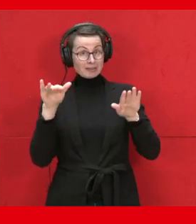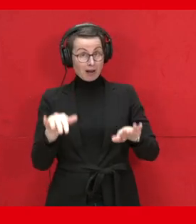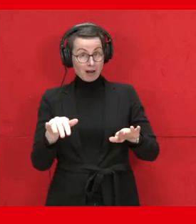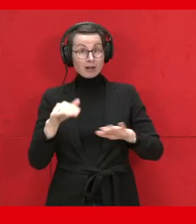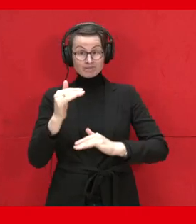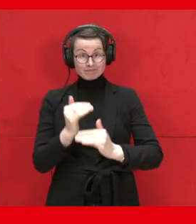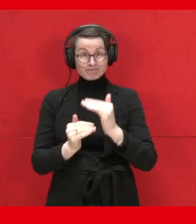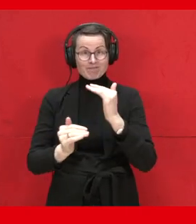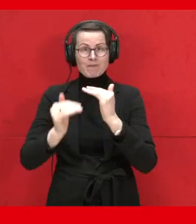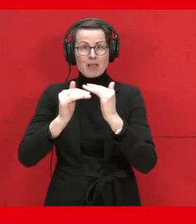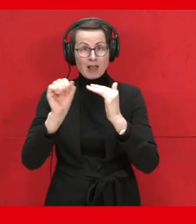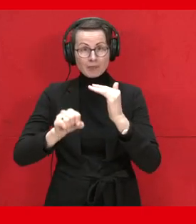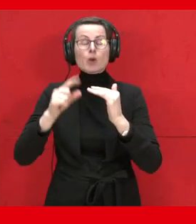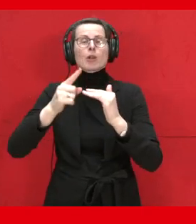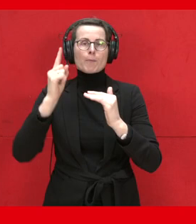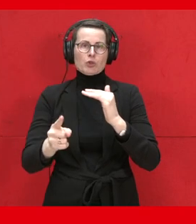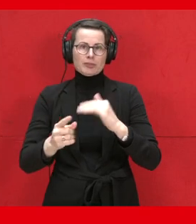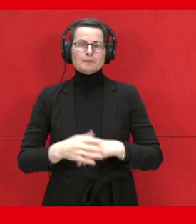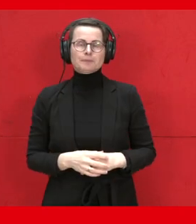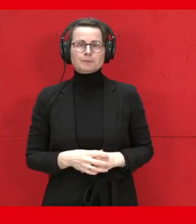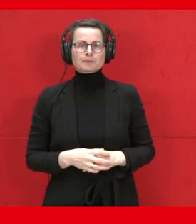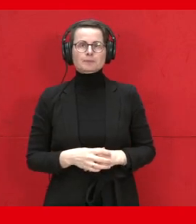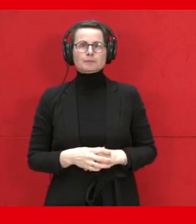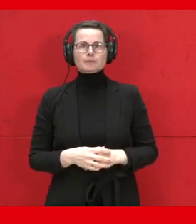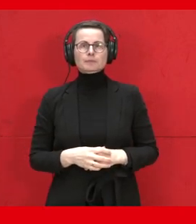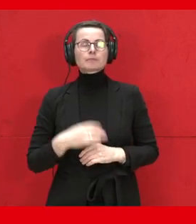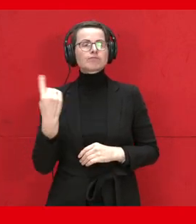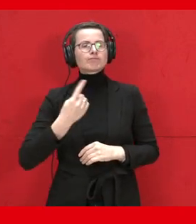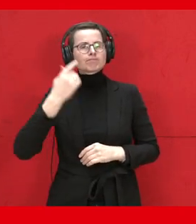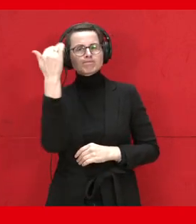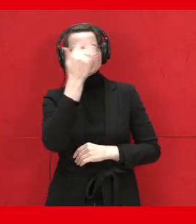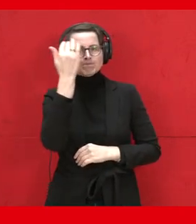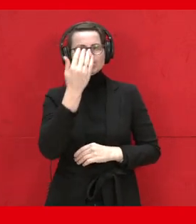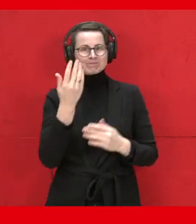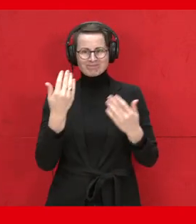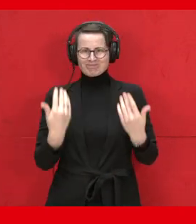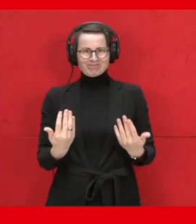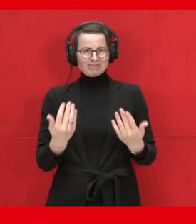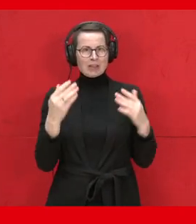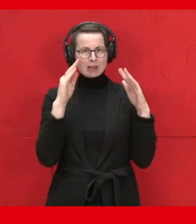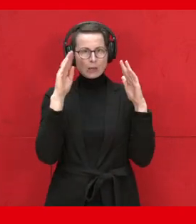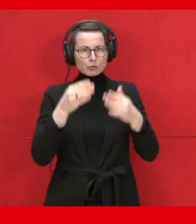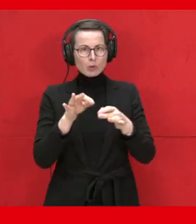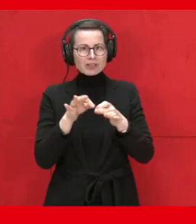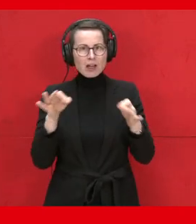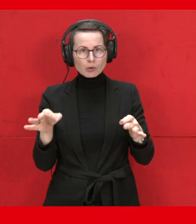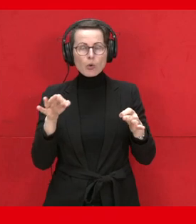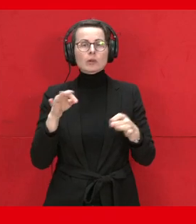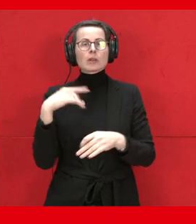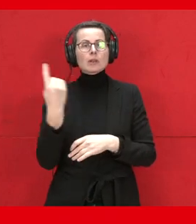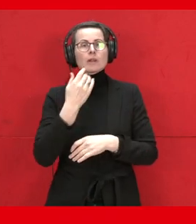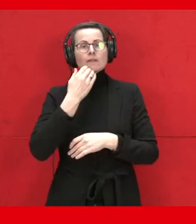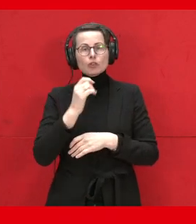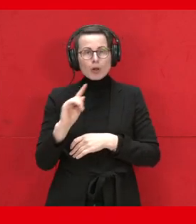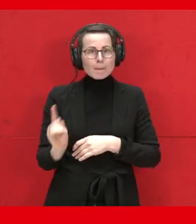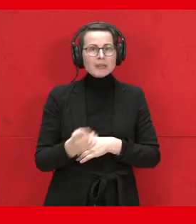aber die wir auch ausbauen müssen. Wir haben uns überlegt, dass gerade bei dieser Klausurtagung wir ganz besonders auf